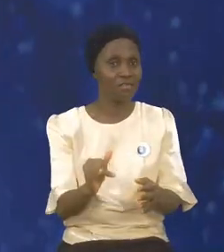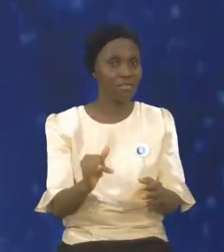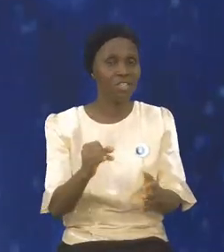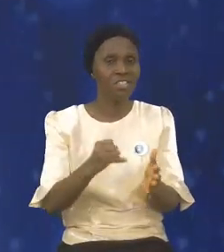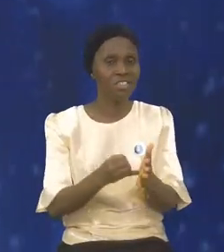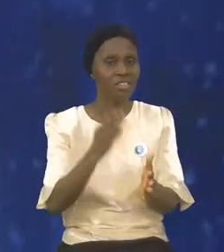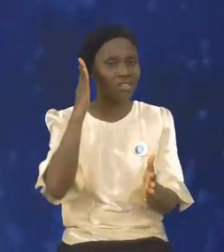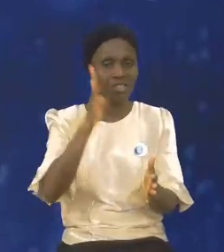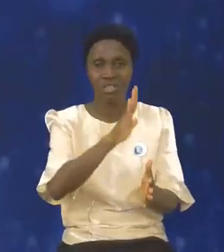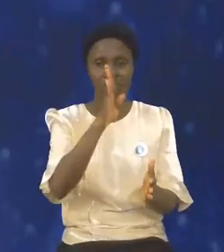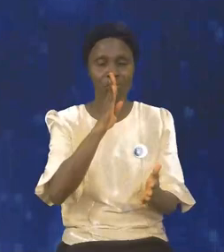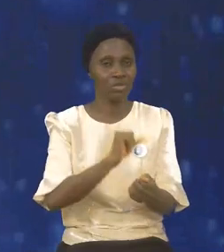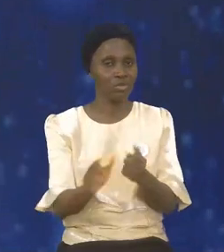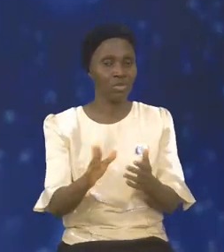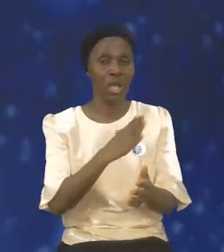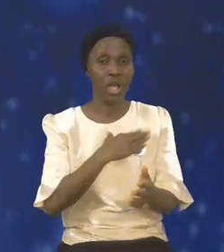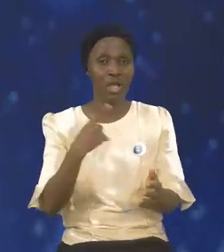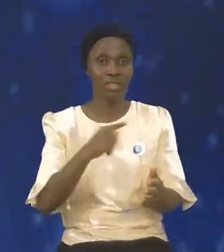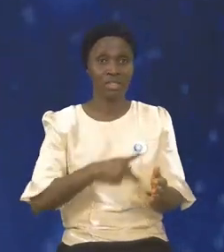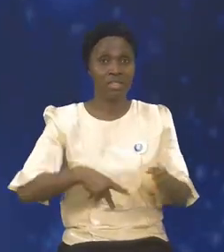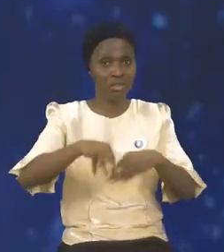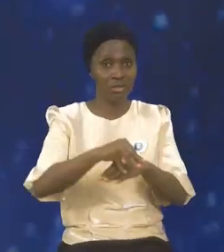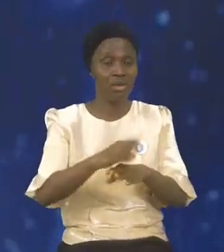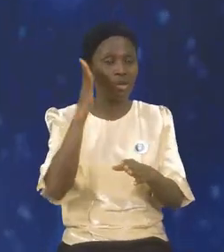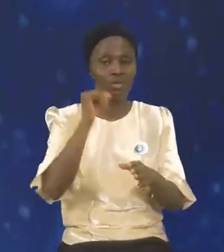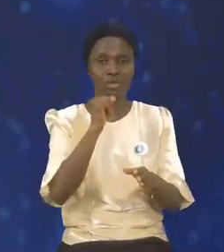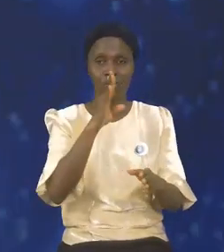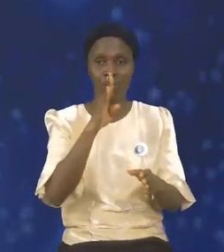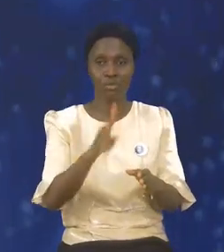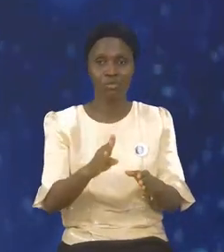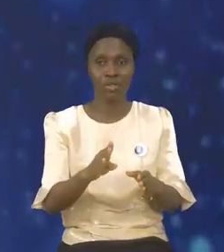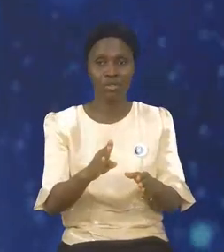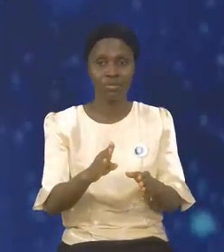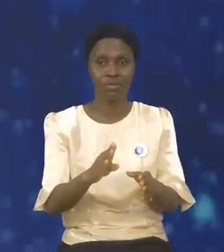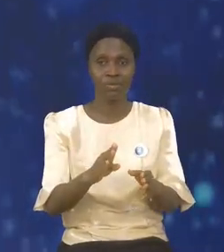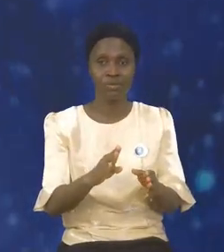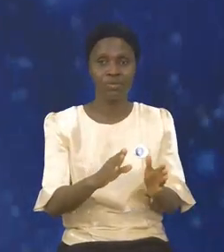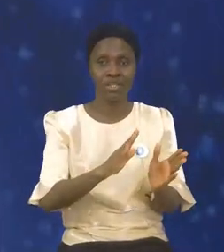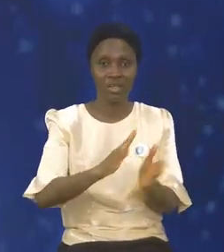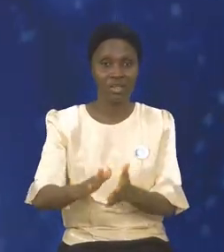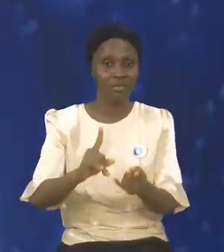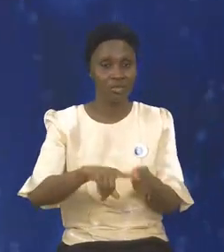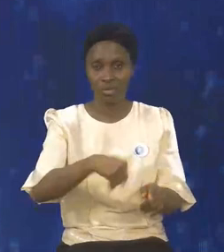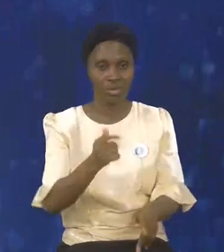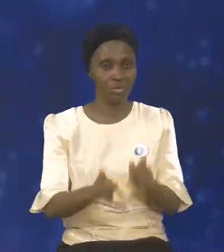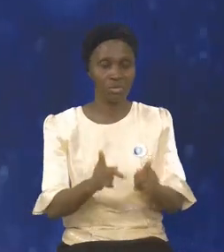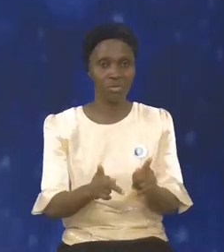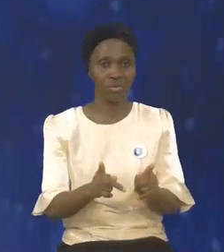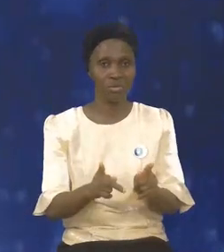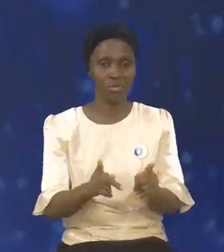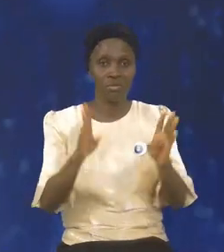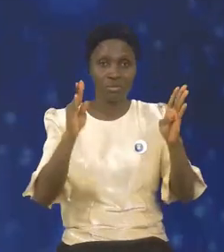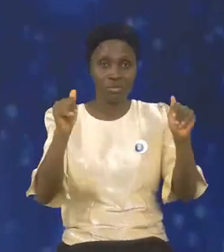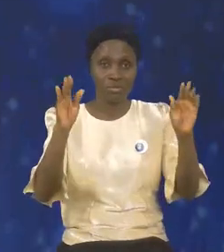plein et final et qui ne sera jamais détruit et qui ne passera point sous